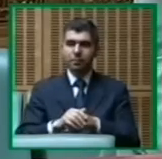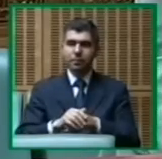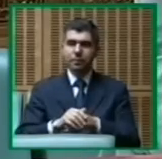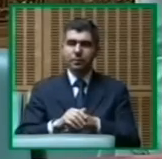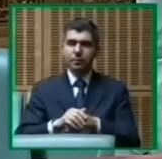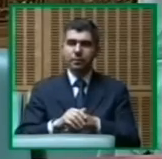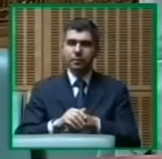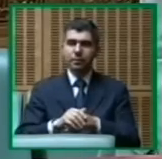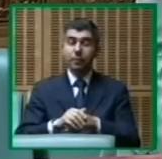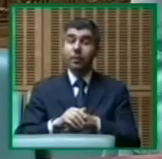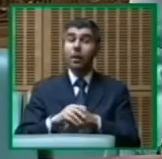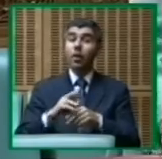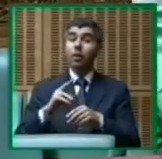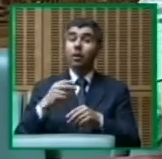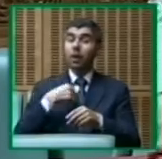السيدة الوزيرة، احنا